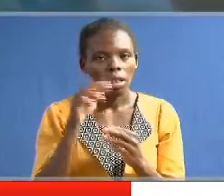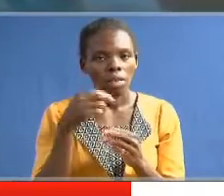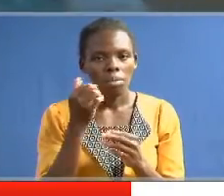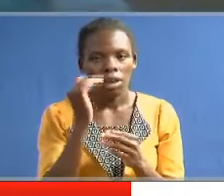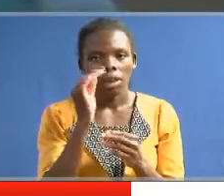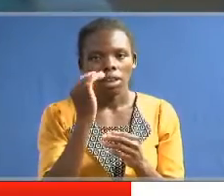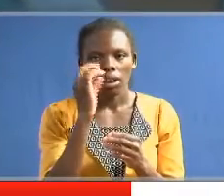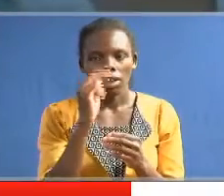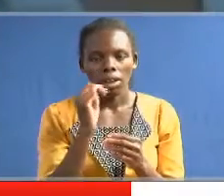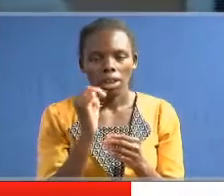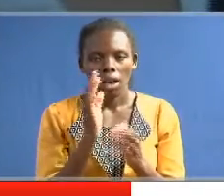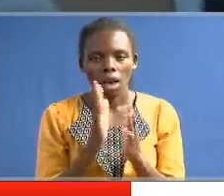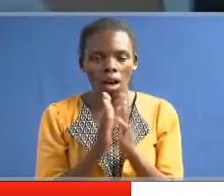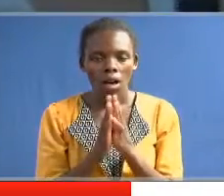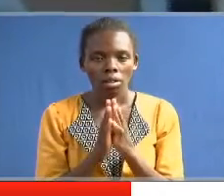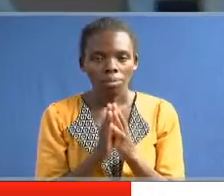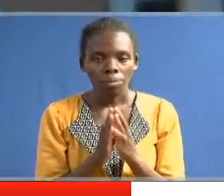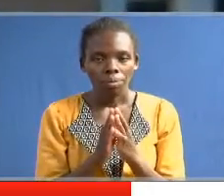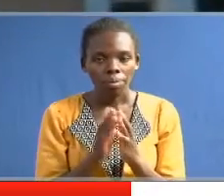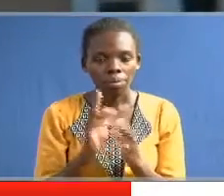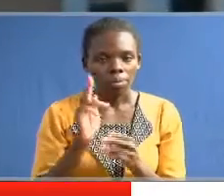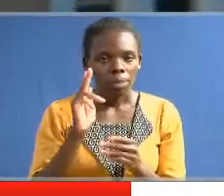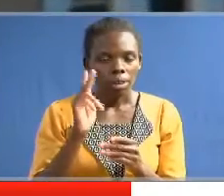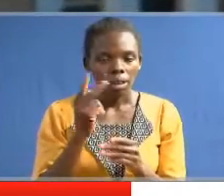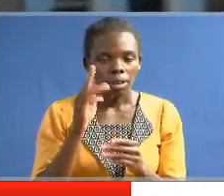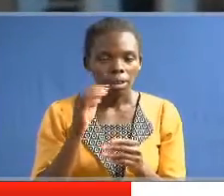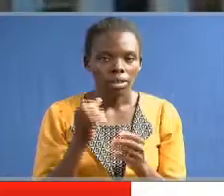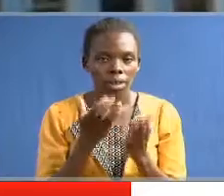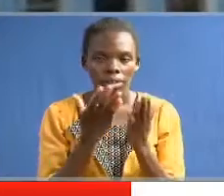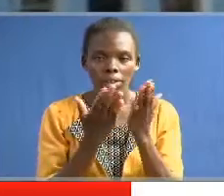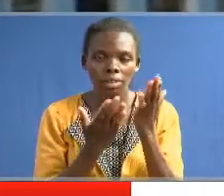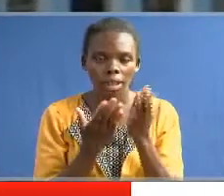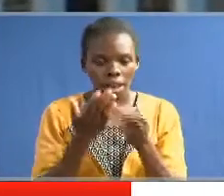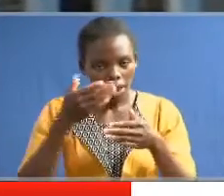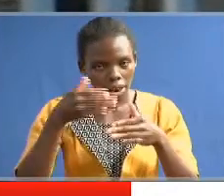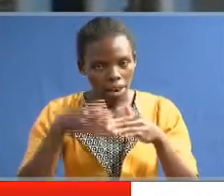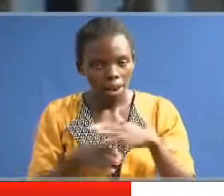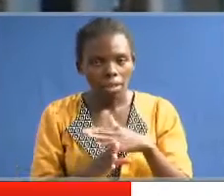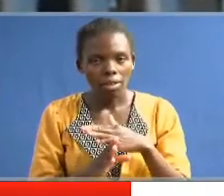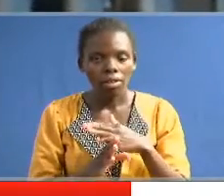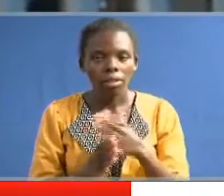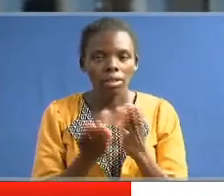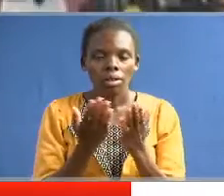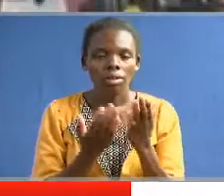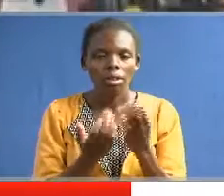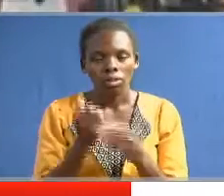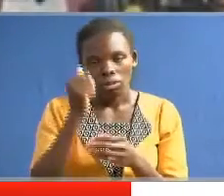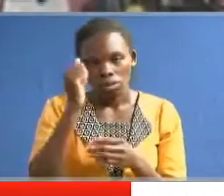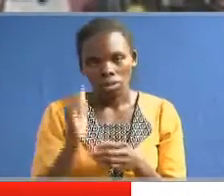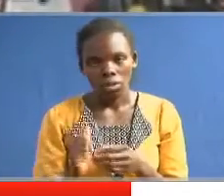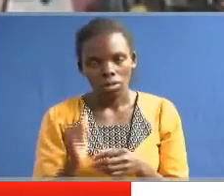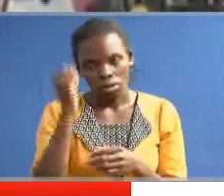and Fisheries Research Institute, Kenya Ferry Services, and divers from Subsea Services of South Africa.